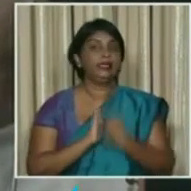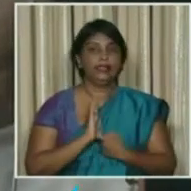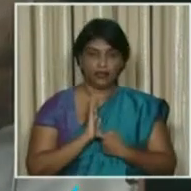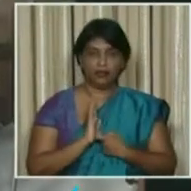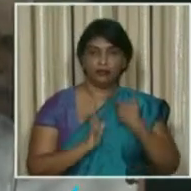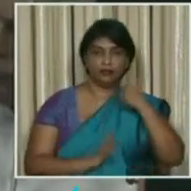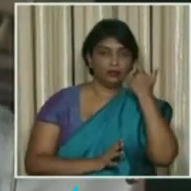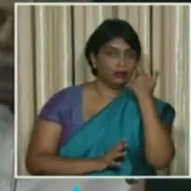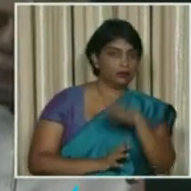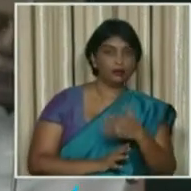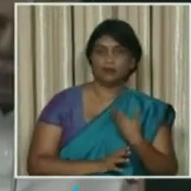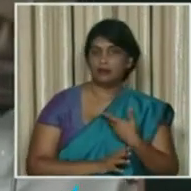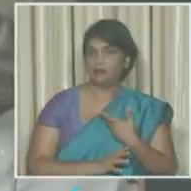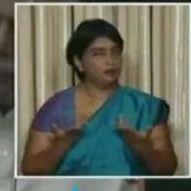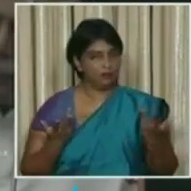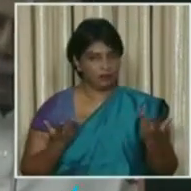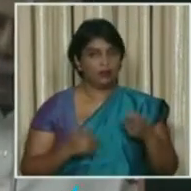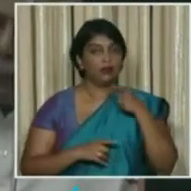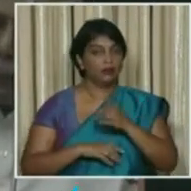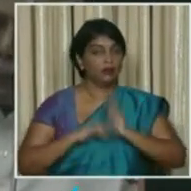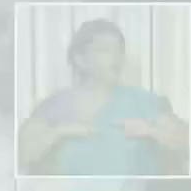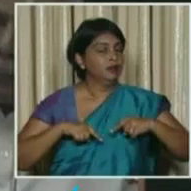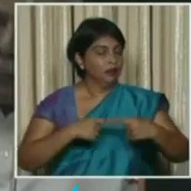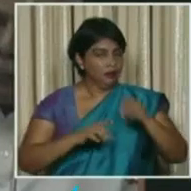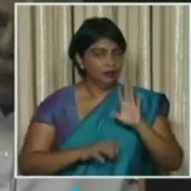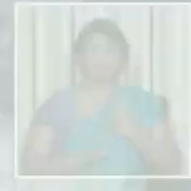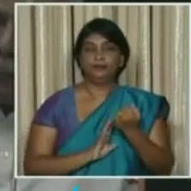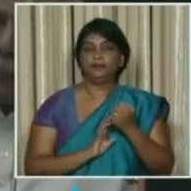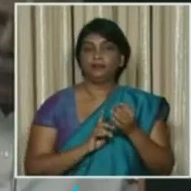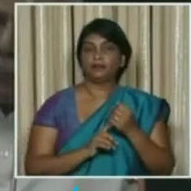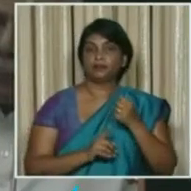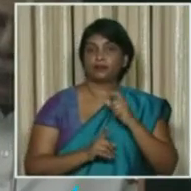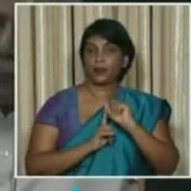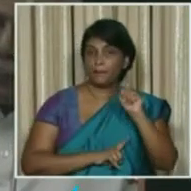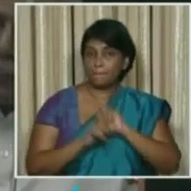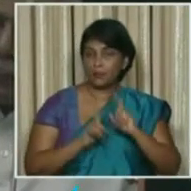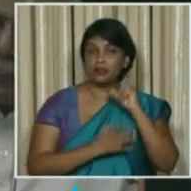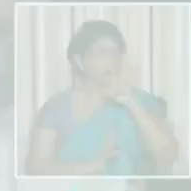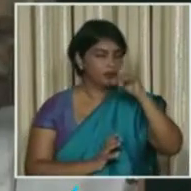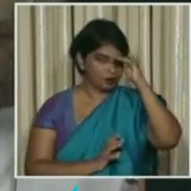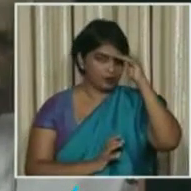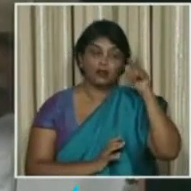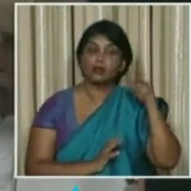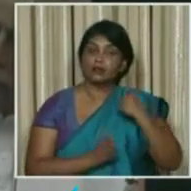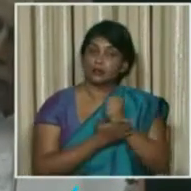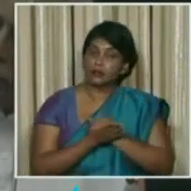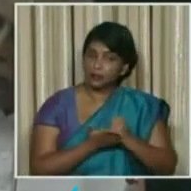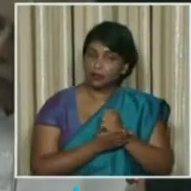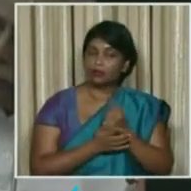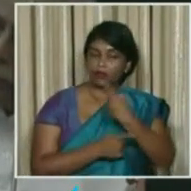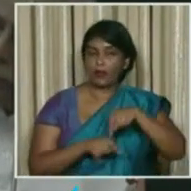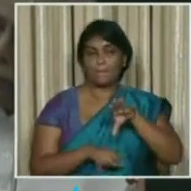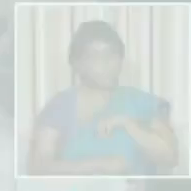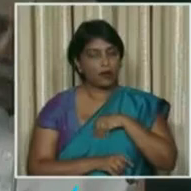එය නොසලකා ඉන්ට අපට හැකියාවක් නෑ. එය ක්‍රියාත්මක කිරීමට විධායකයත් ව්‍යවස්ථාදායකවත් බැඳී සිටිනවා. සියලු දෙනාටම එකඟිය